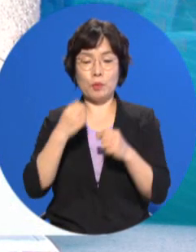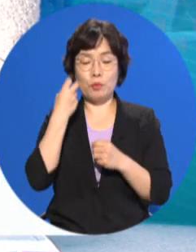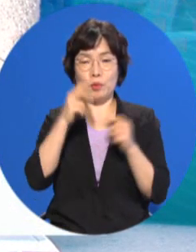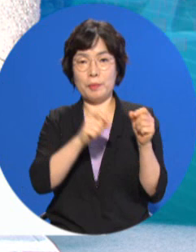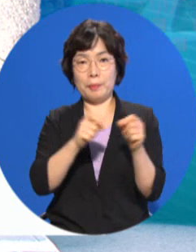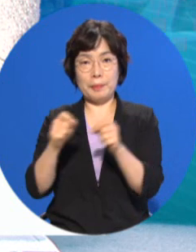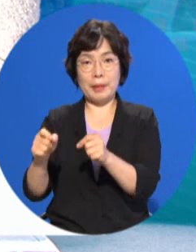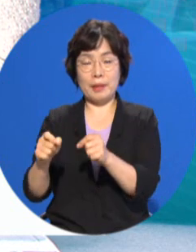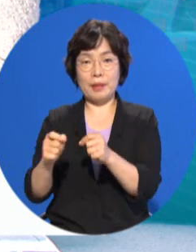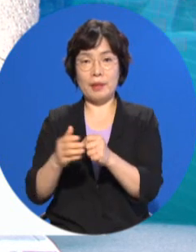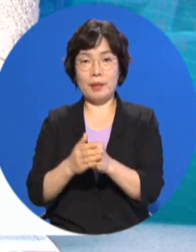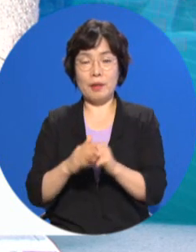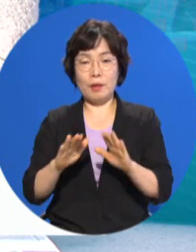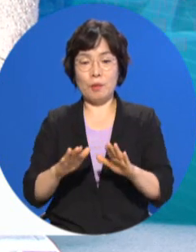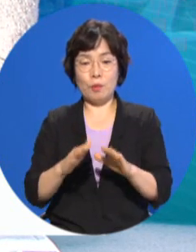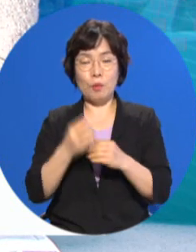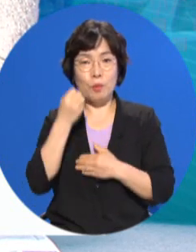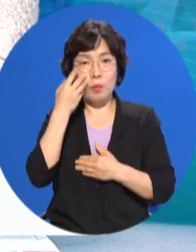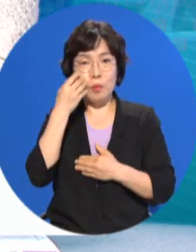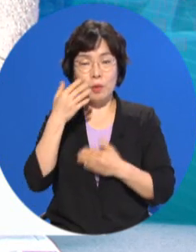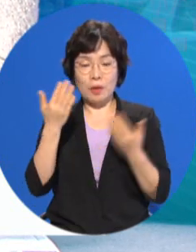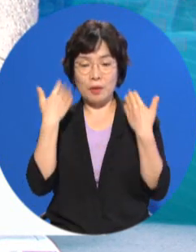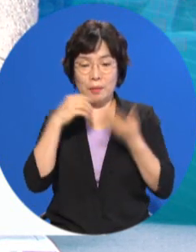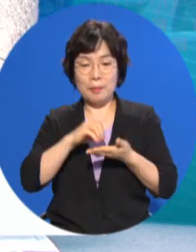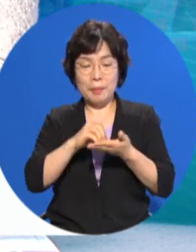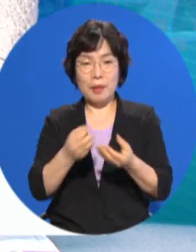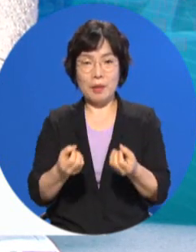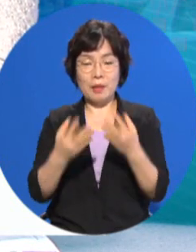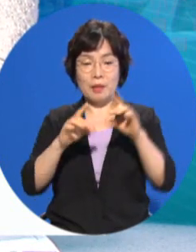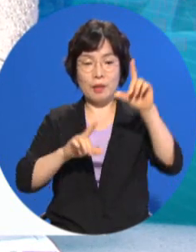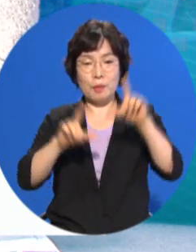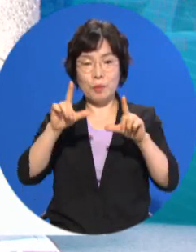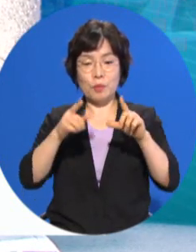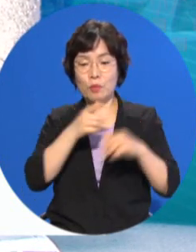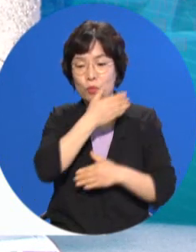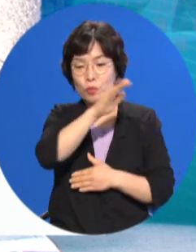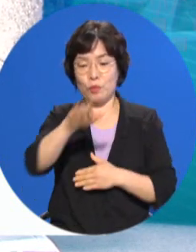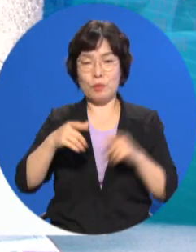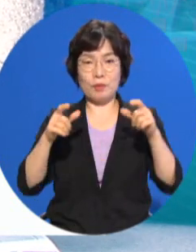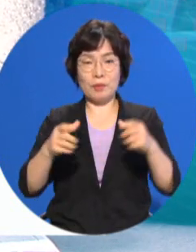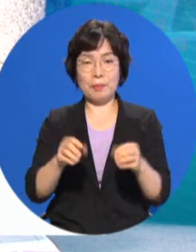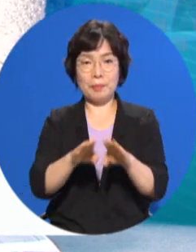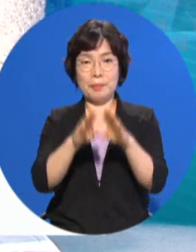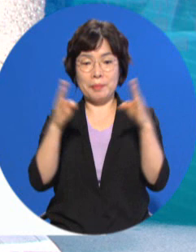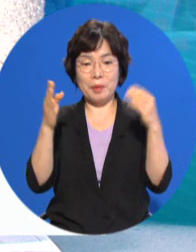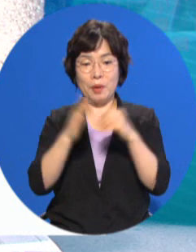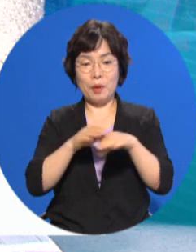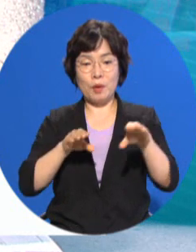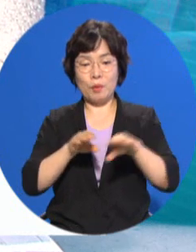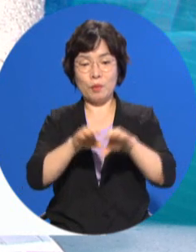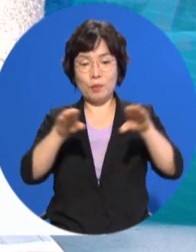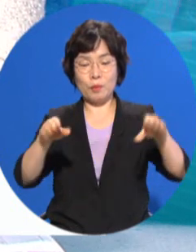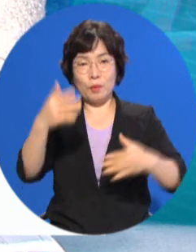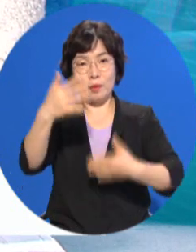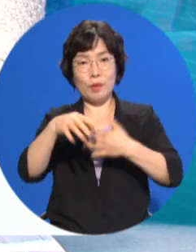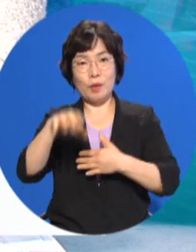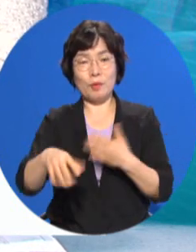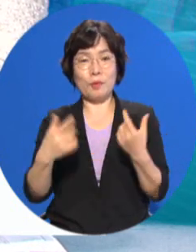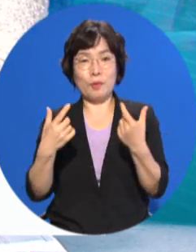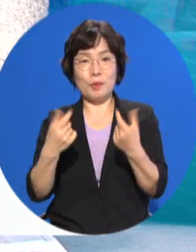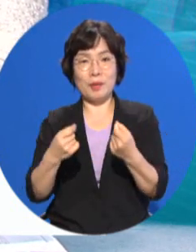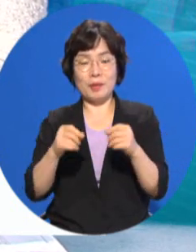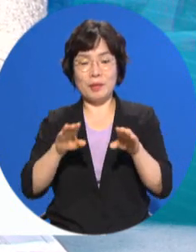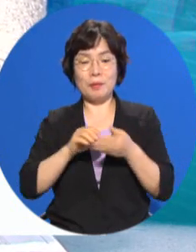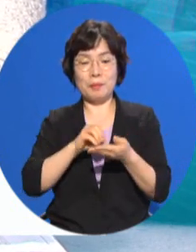연기되고 있는 가운데 이색적인 입학 풍경이 우리 지역에서 펼쳐졌습니다. 마치 드라이브인 영화관을 연상케